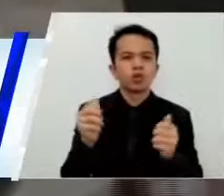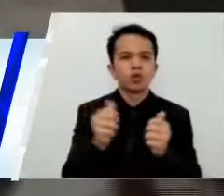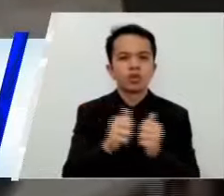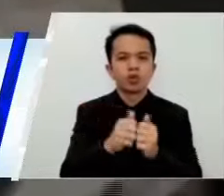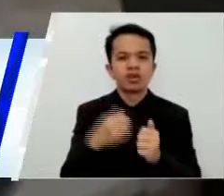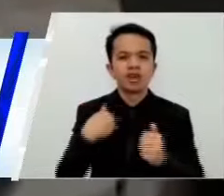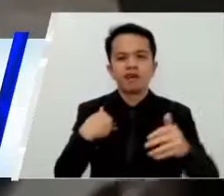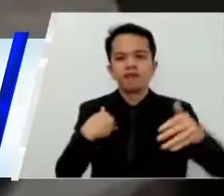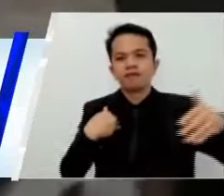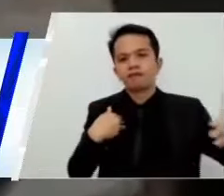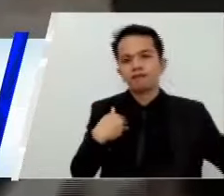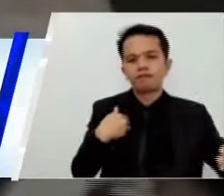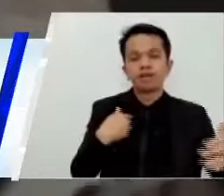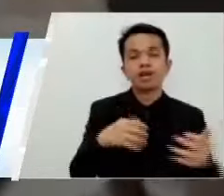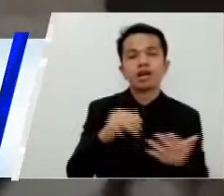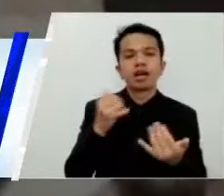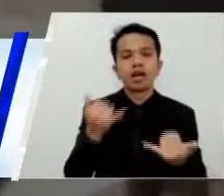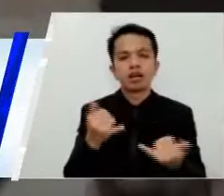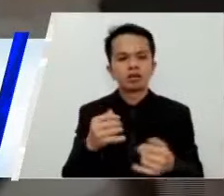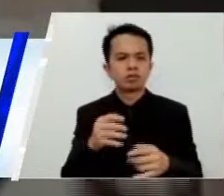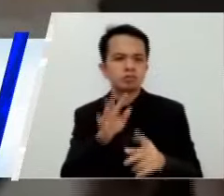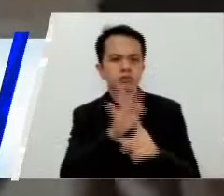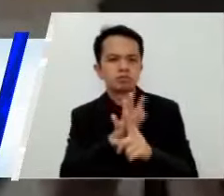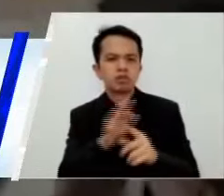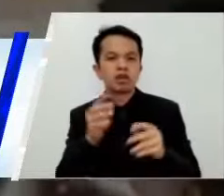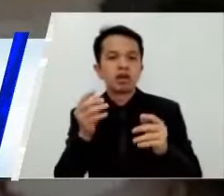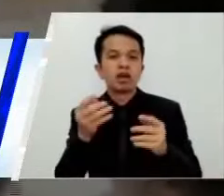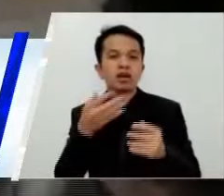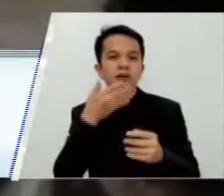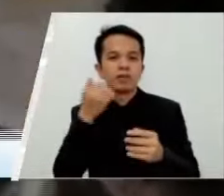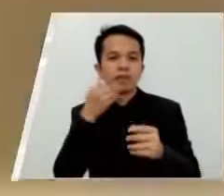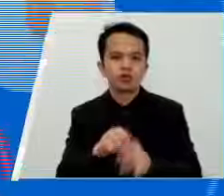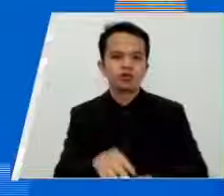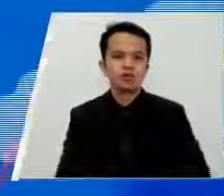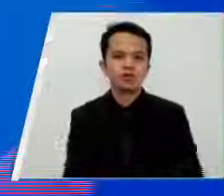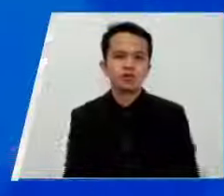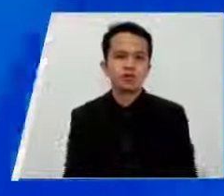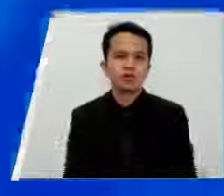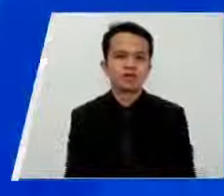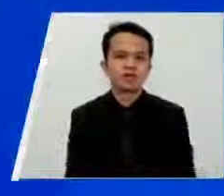pa. Hiling ng fans, paki-upload naman sana ang litrato.